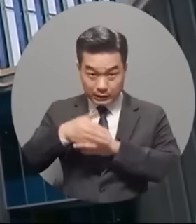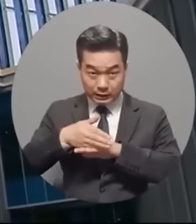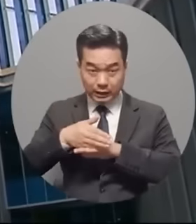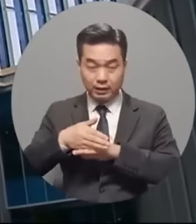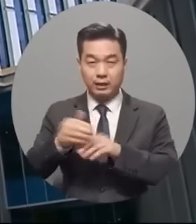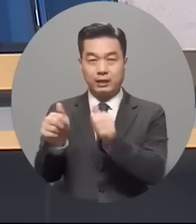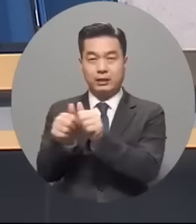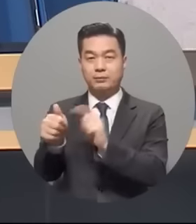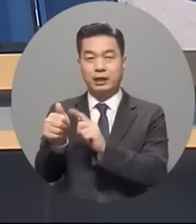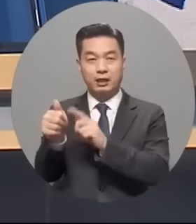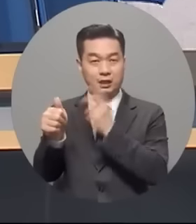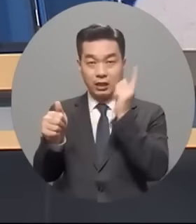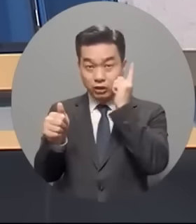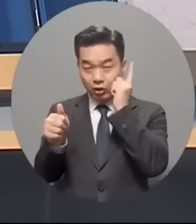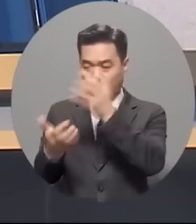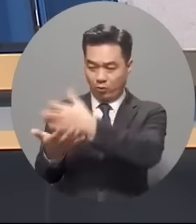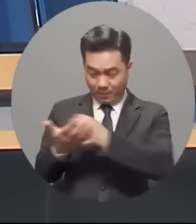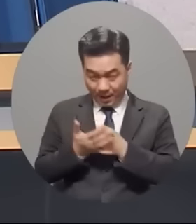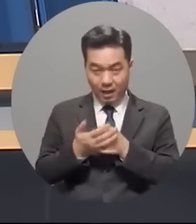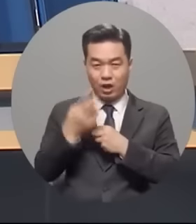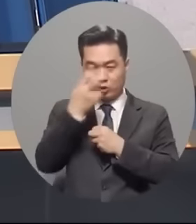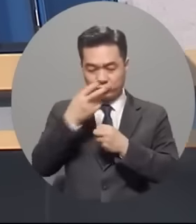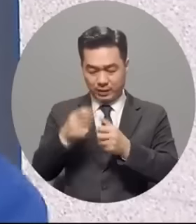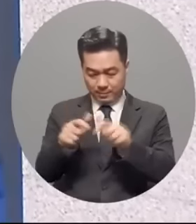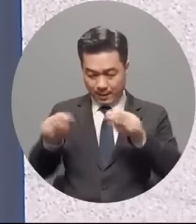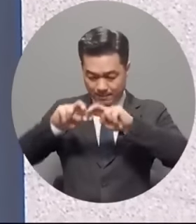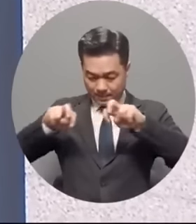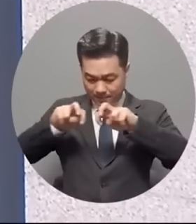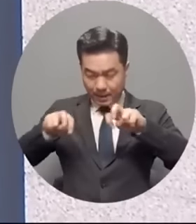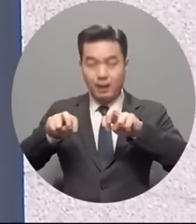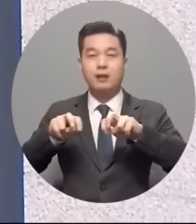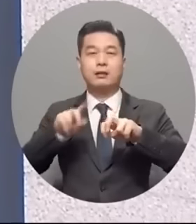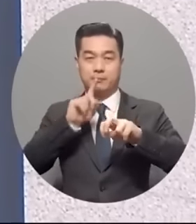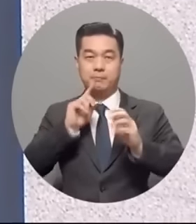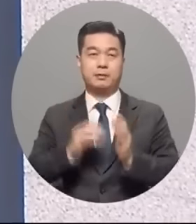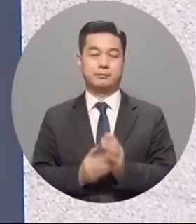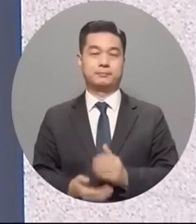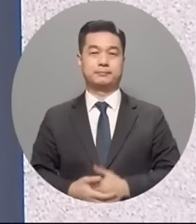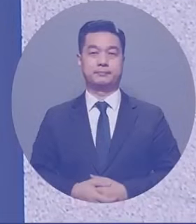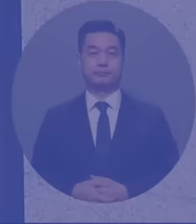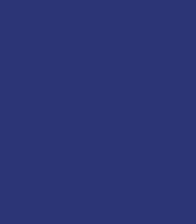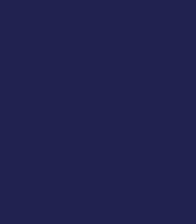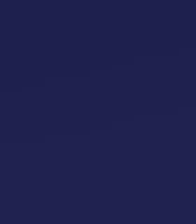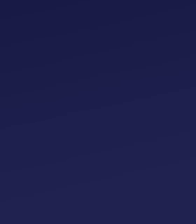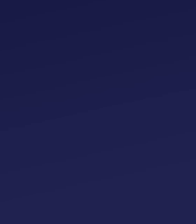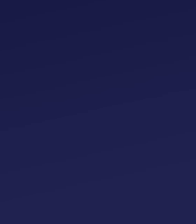휴대전화를 확보하고 수사를 확대하겠다고 밝혔습니다. MBC 뉴스 박성아입니다.